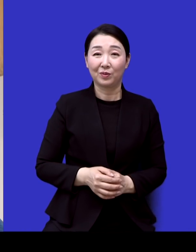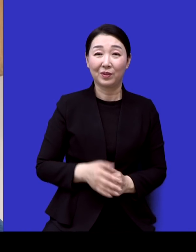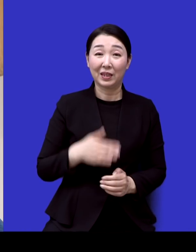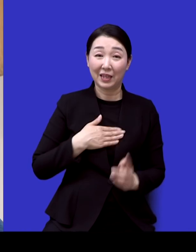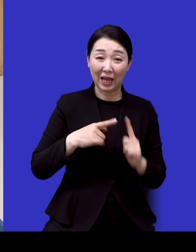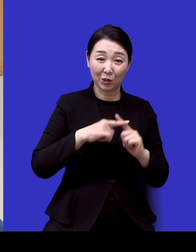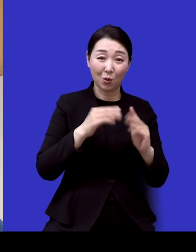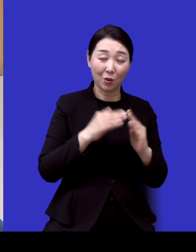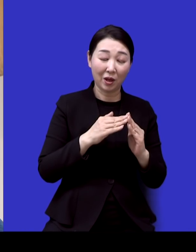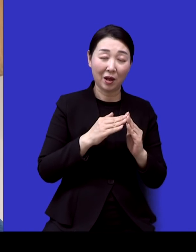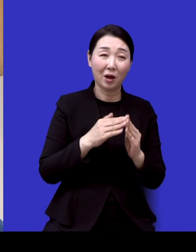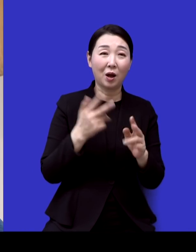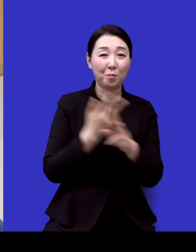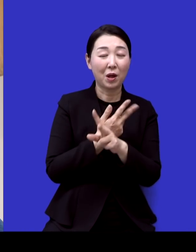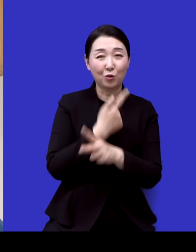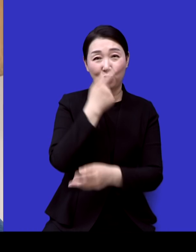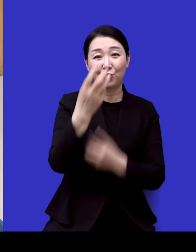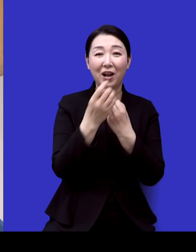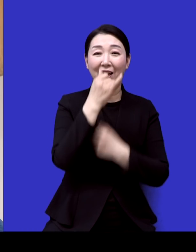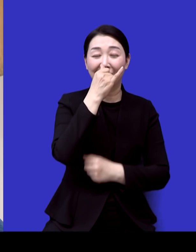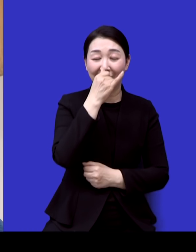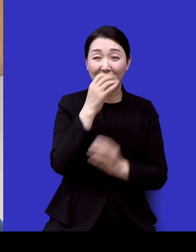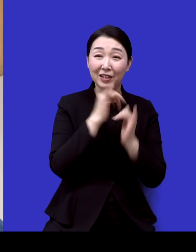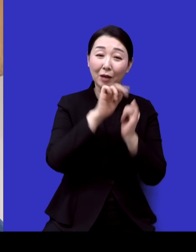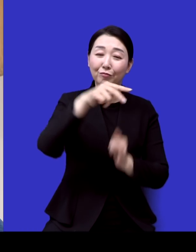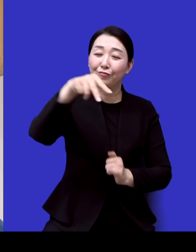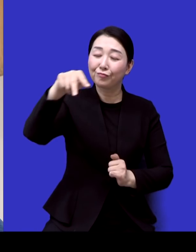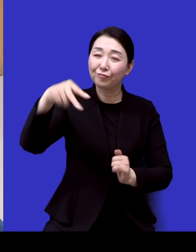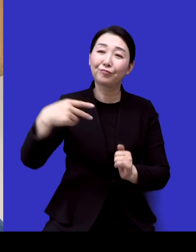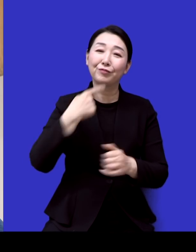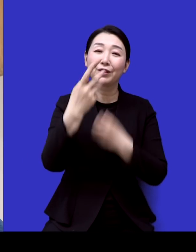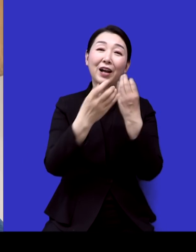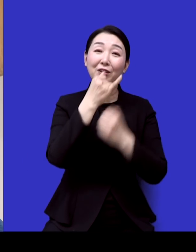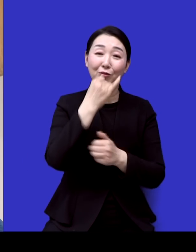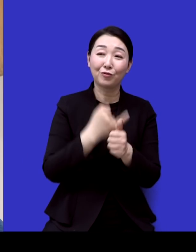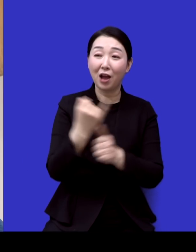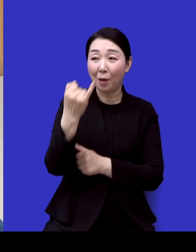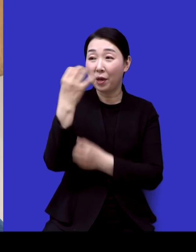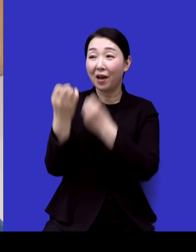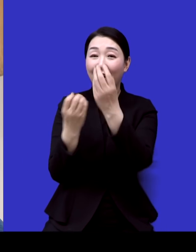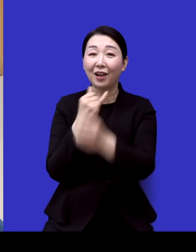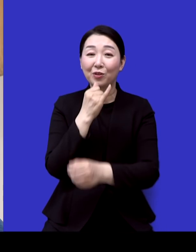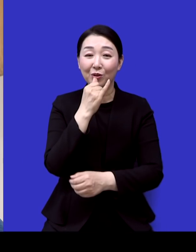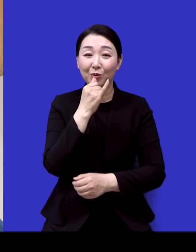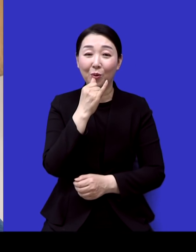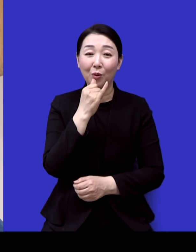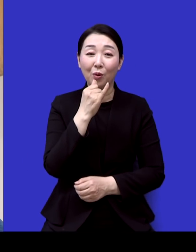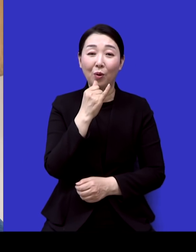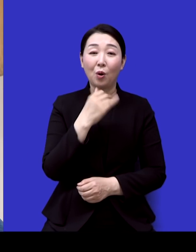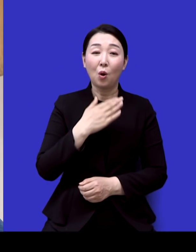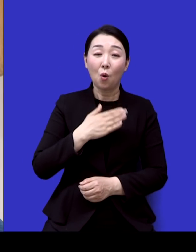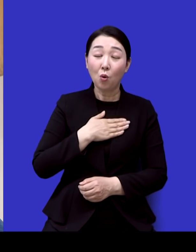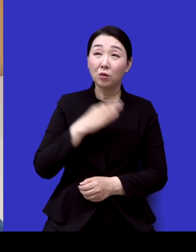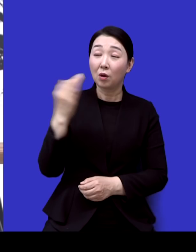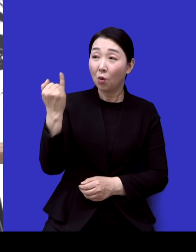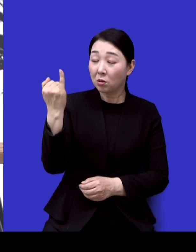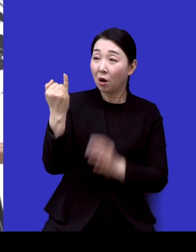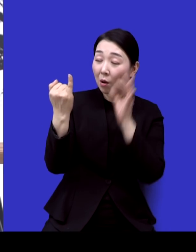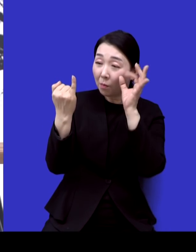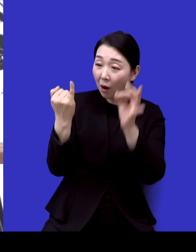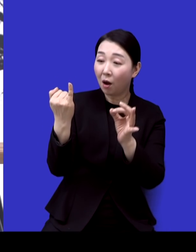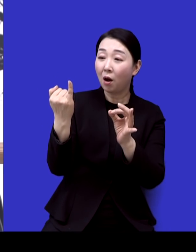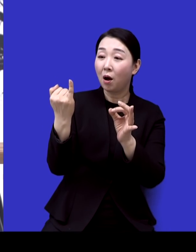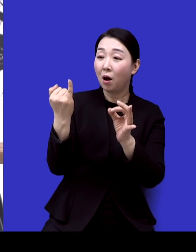이제 간증을 했어요. 돌아가면서 사람들이. 근데 제 아내가 간증했는데 네. 어떻게 저런 여자가 있나 이제